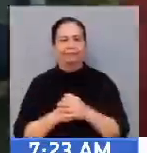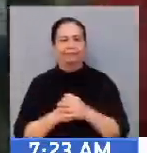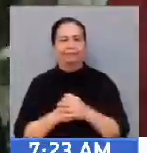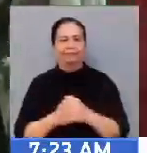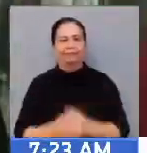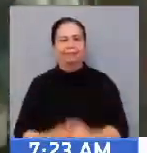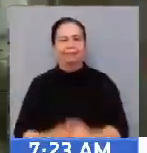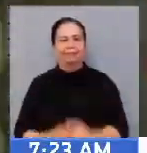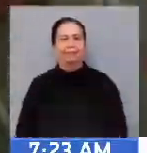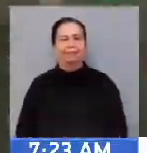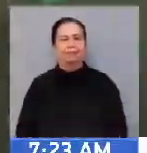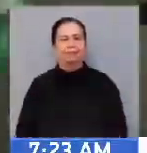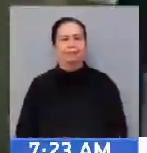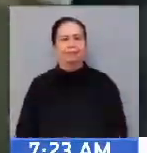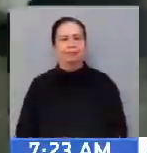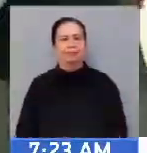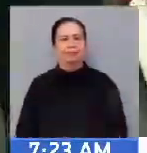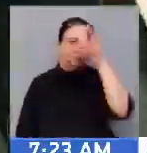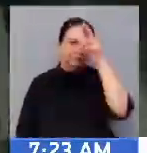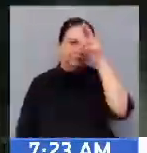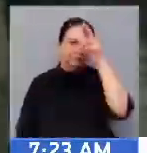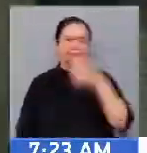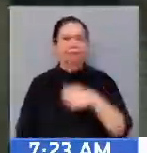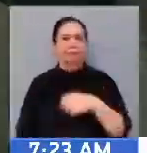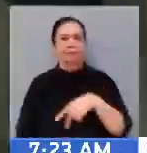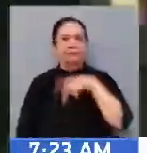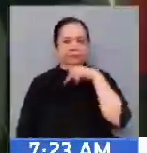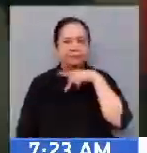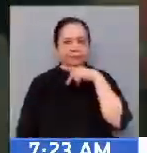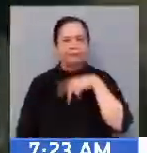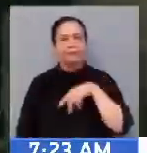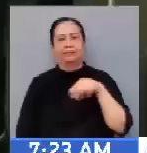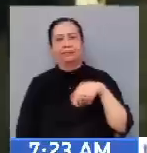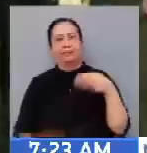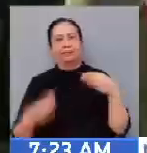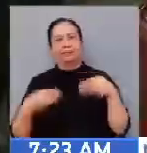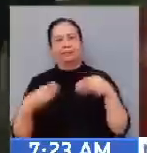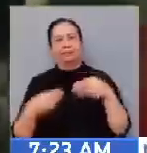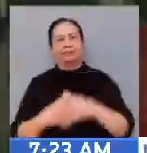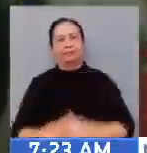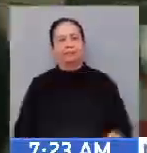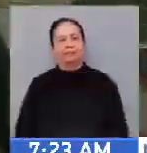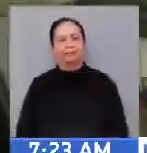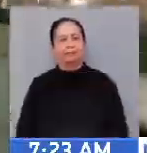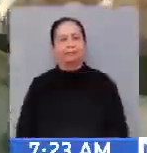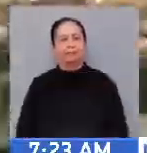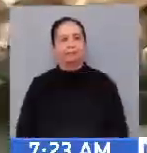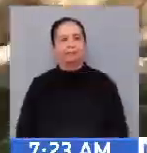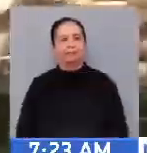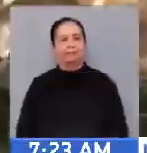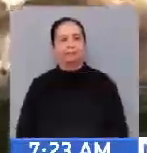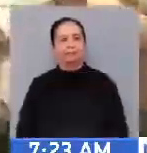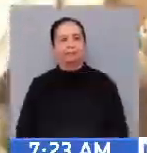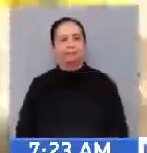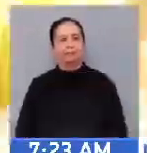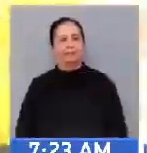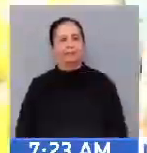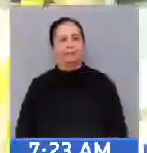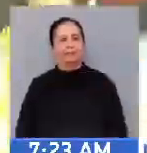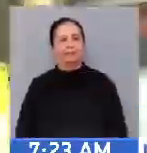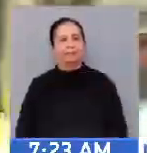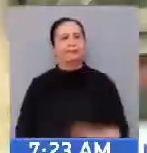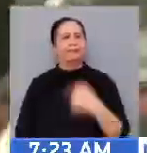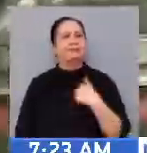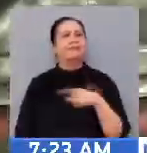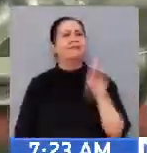Binebenta ang manok at baboy dito po sa Murphy Market. Yes, dito po. Ma'am, magtatanong lang po. Kumusta ho?